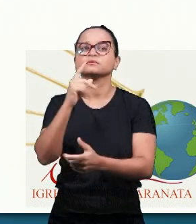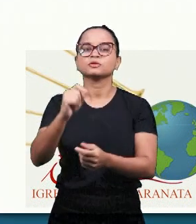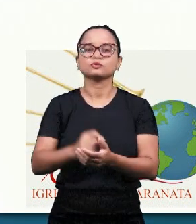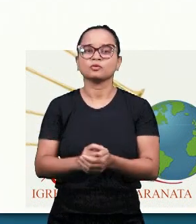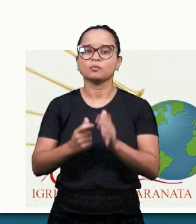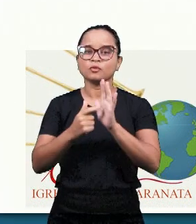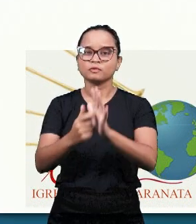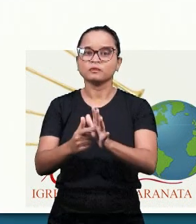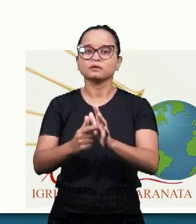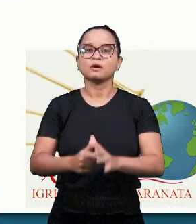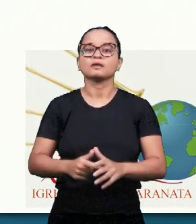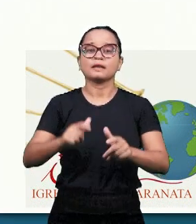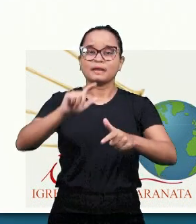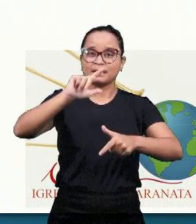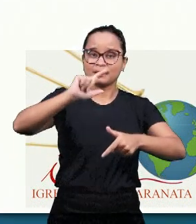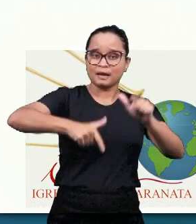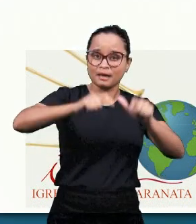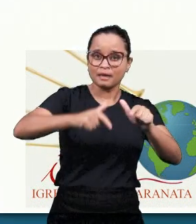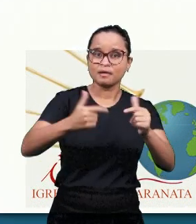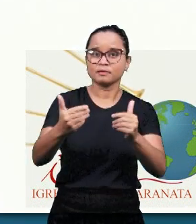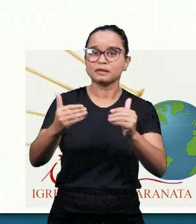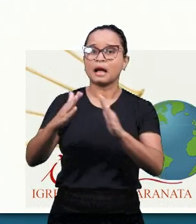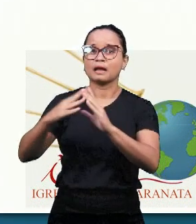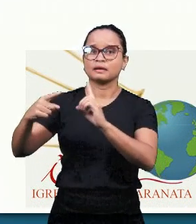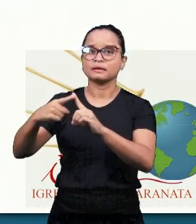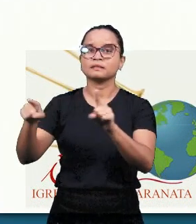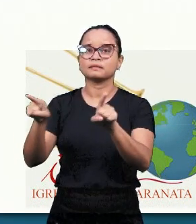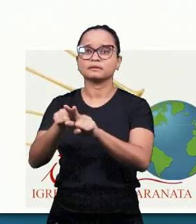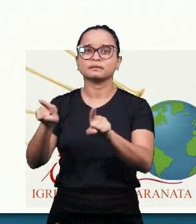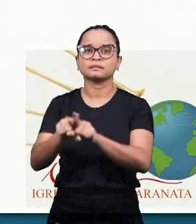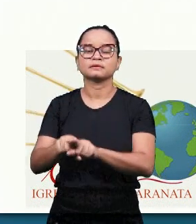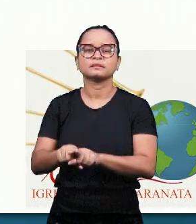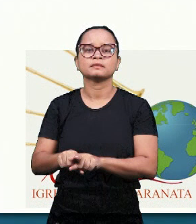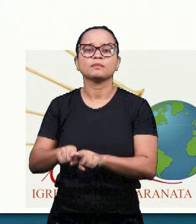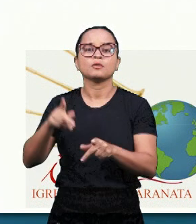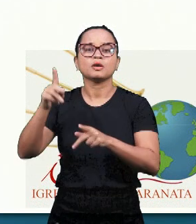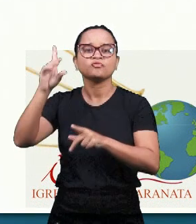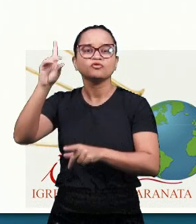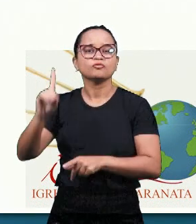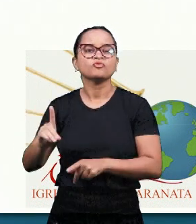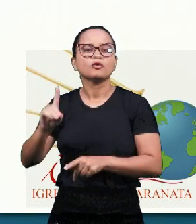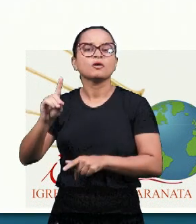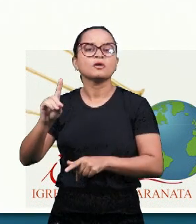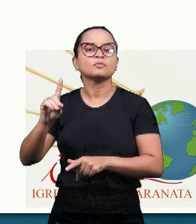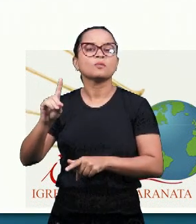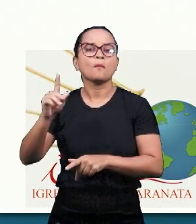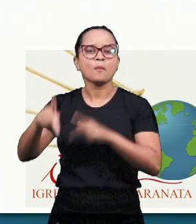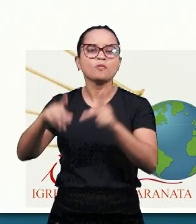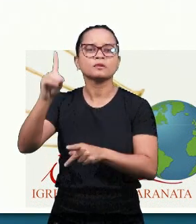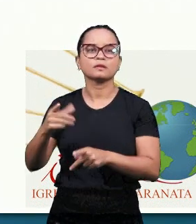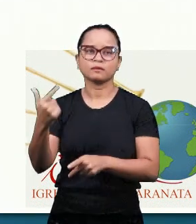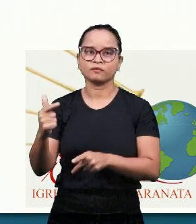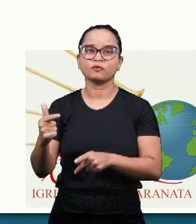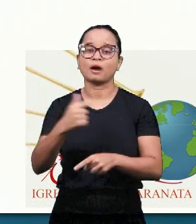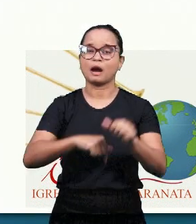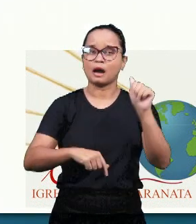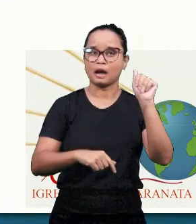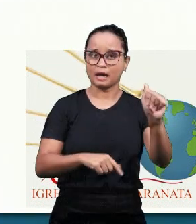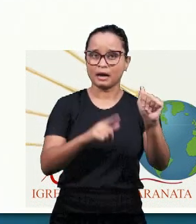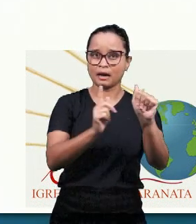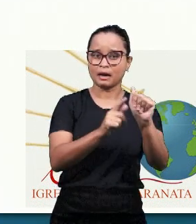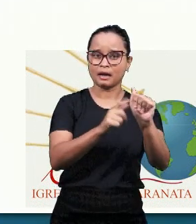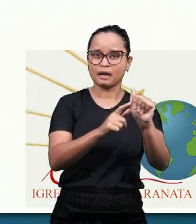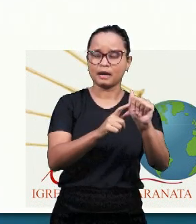Israël, l'Église et les gentils. Lettre A. Quelle est la figure que la veuve représente dans